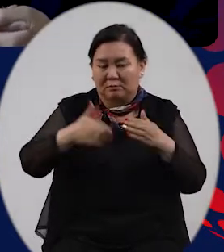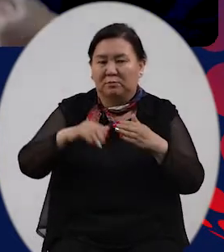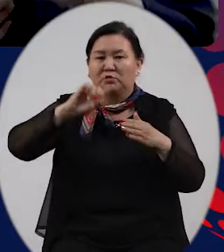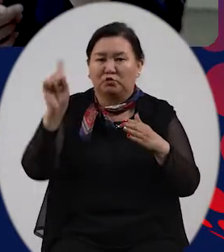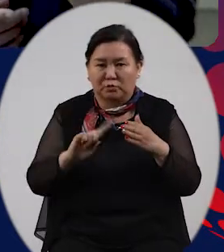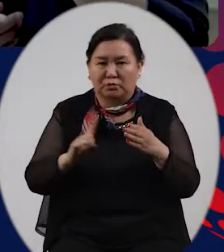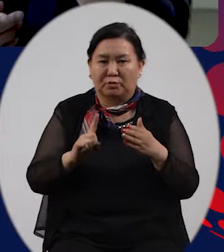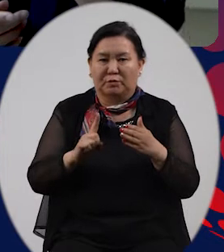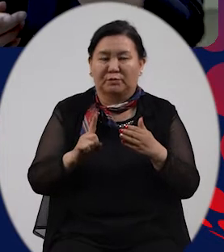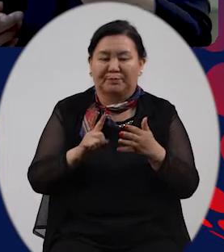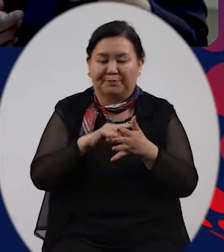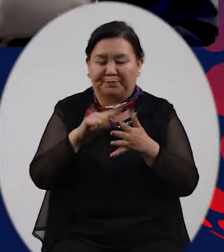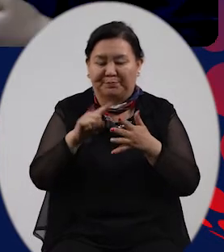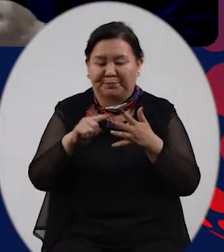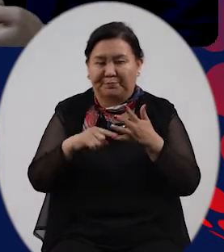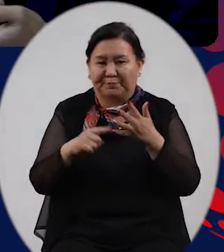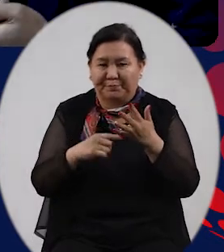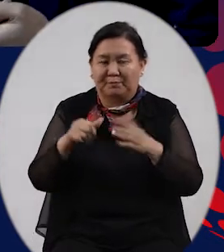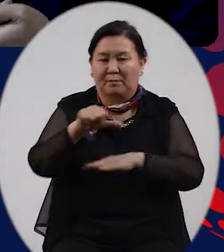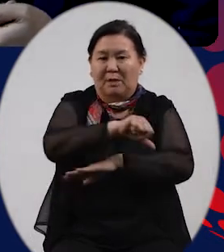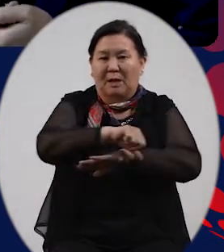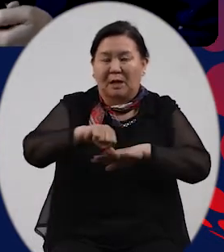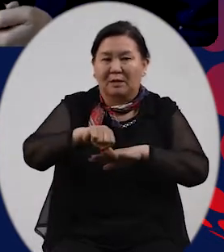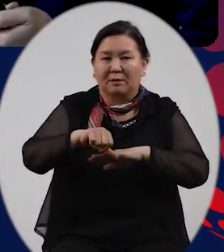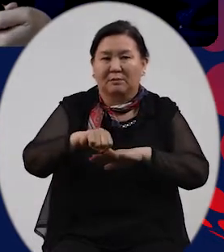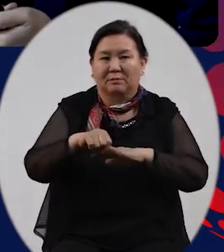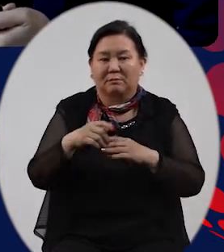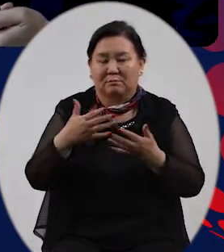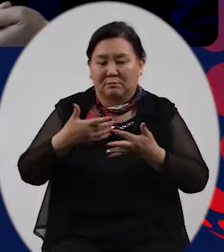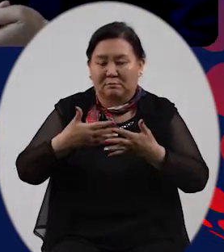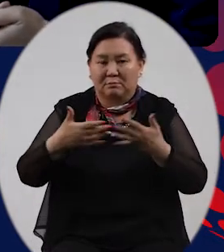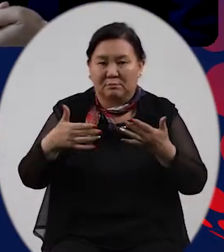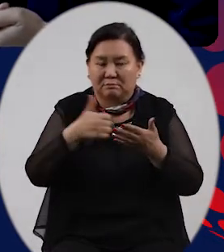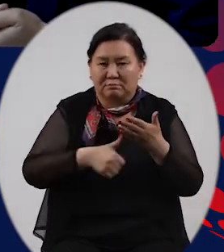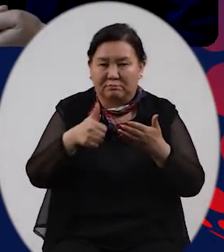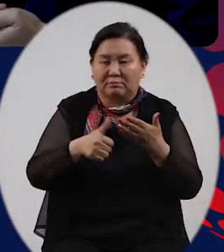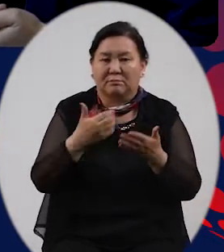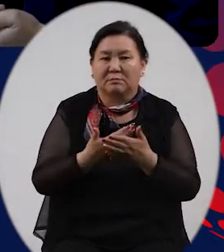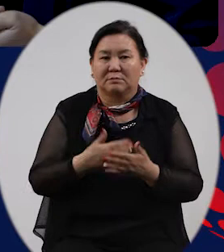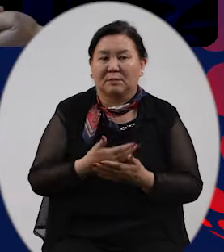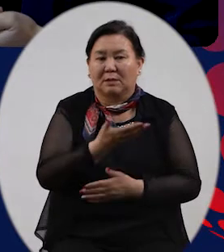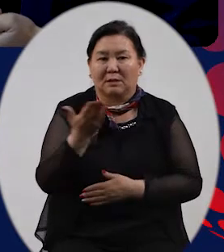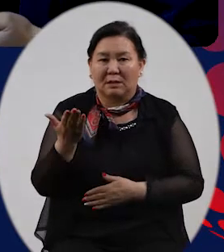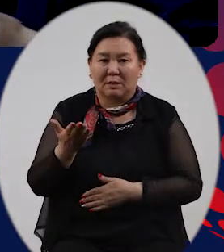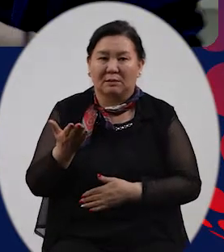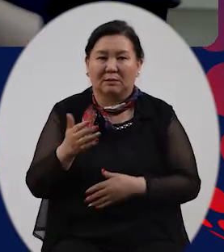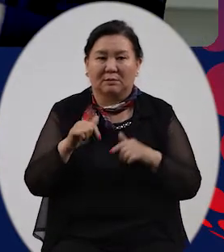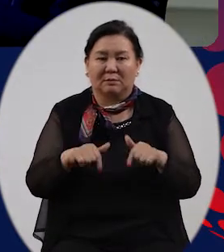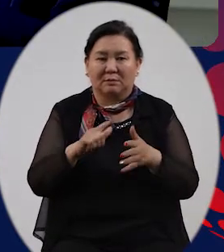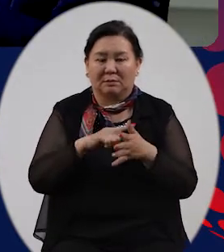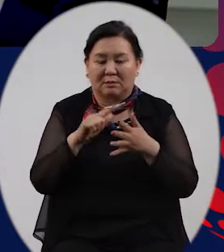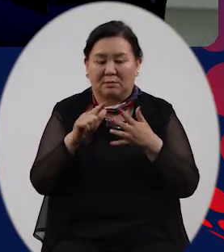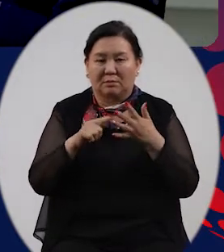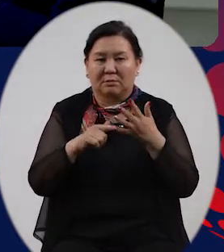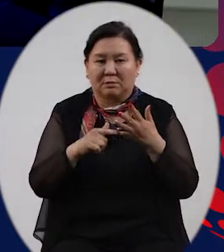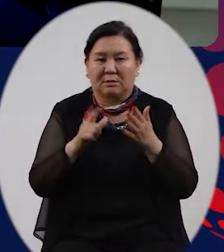зөвшөөрөх ийм үйл одоо шатаар бол гайлын одоо бүрдүүлэлт маань бол дуусах юм аа. Тэгэхээр та бүхэн бол эдгээр 5 үе